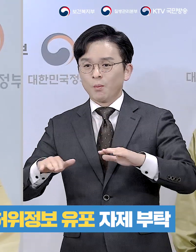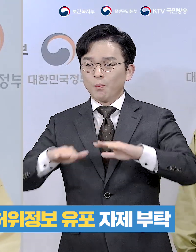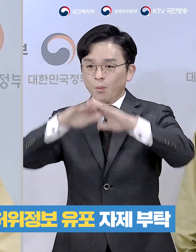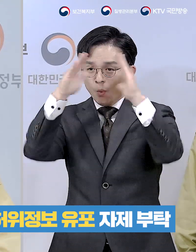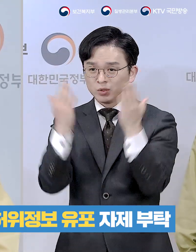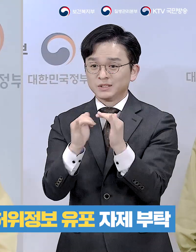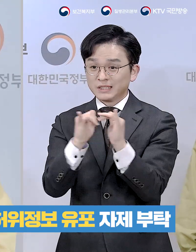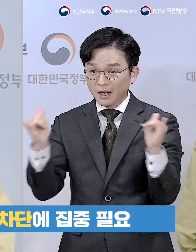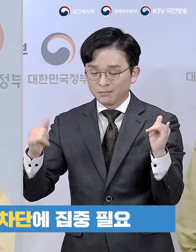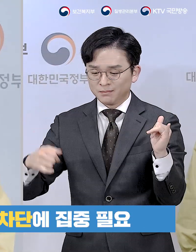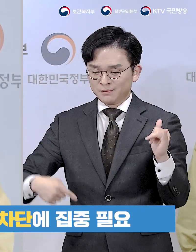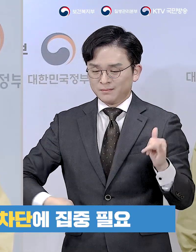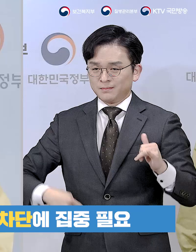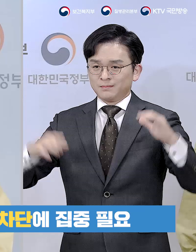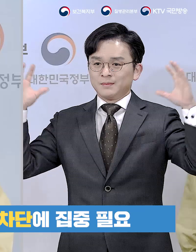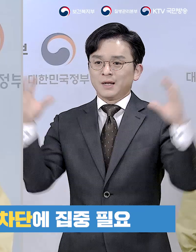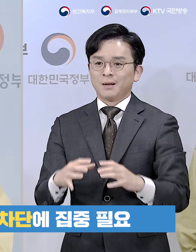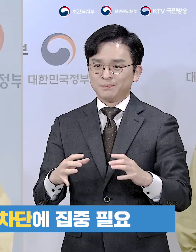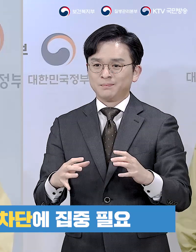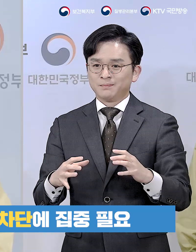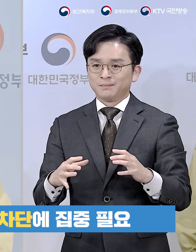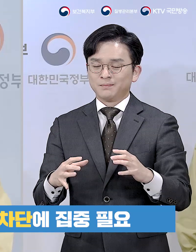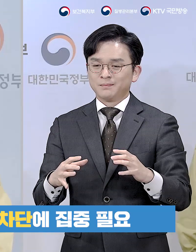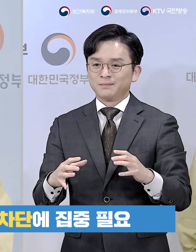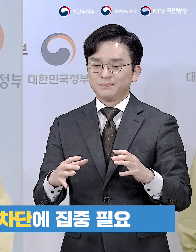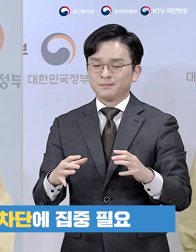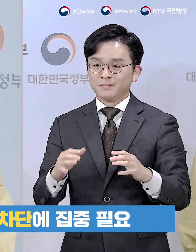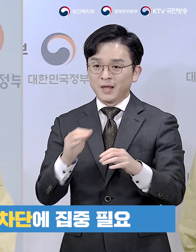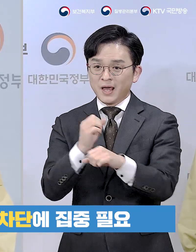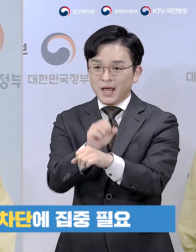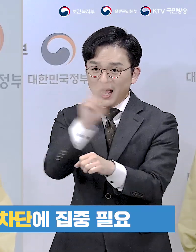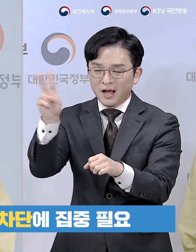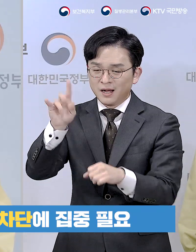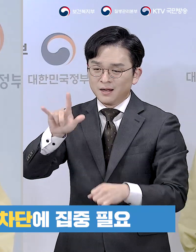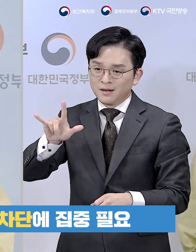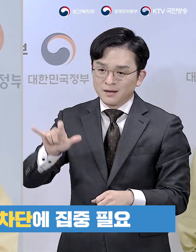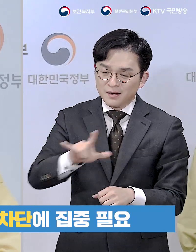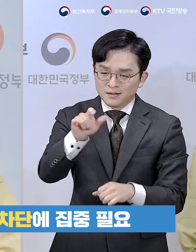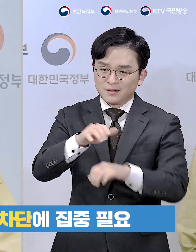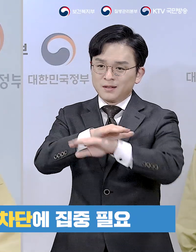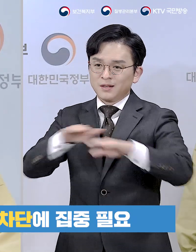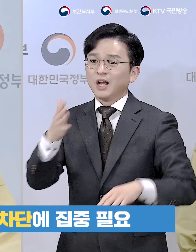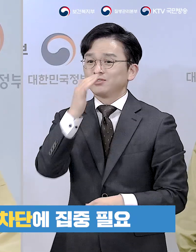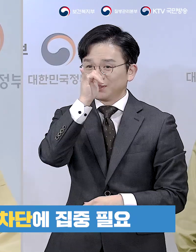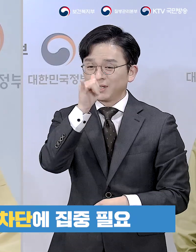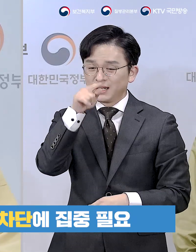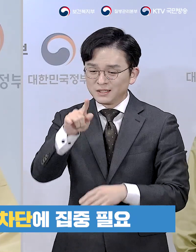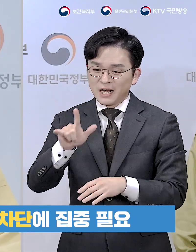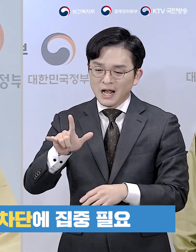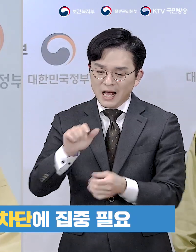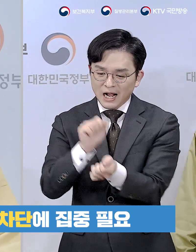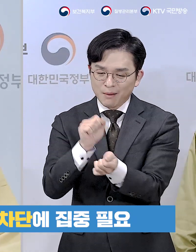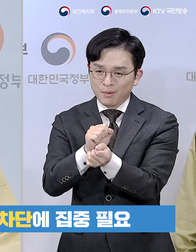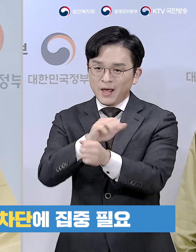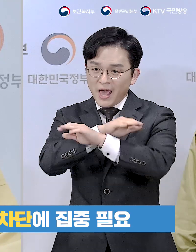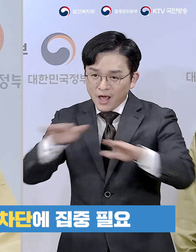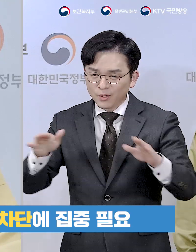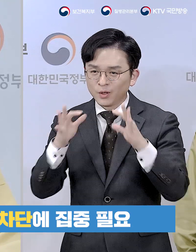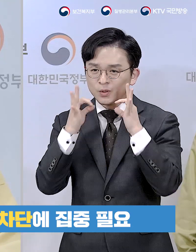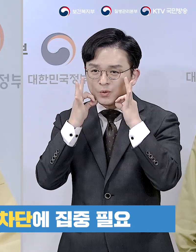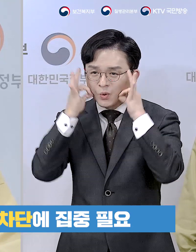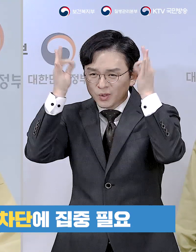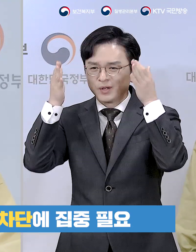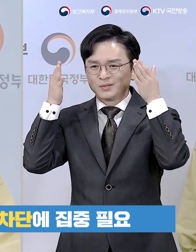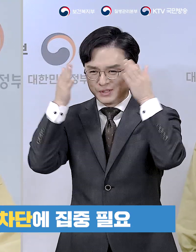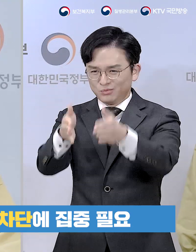부탁드립니다. 나와 내 가족 그리고 우리 모두가 하나라는 마음으로 모두가 힘을 모아 감염병 확산을 차단하는